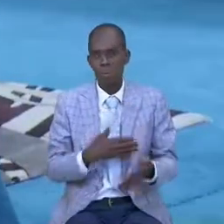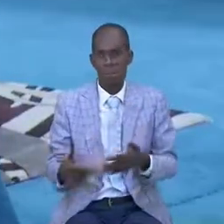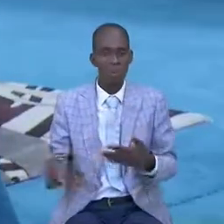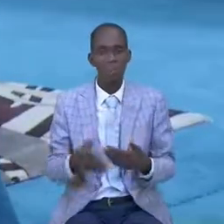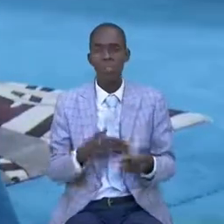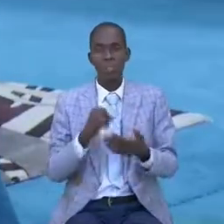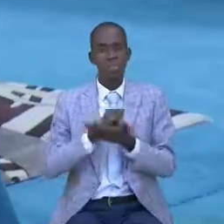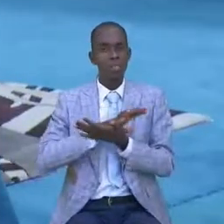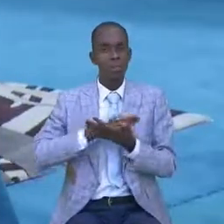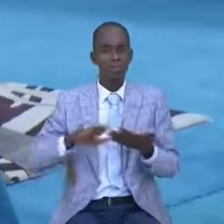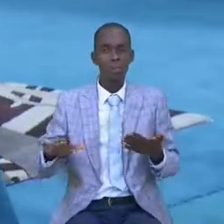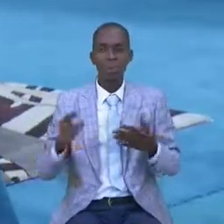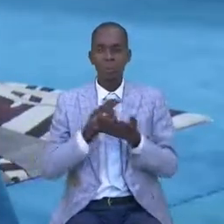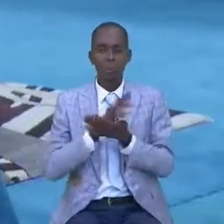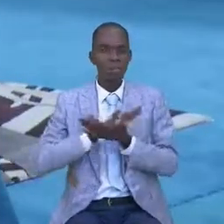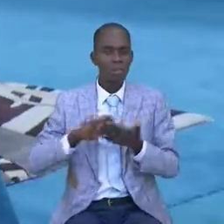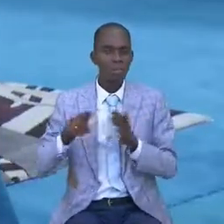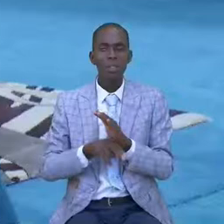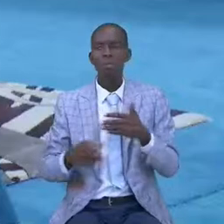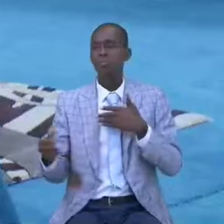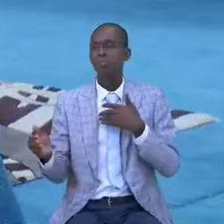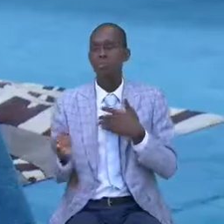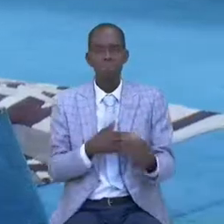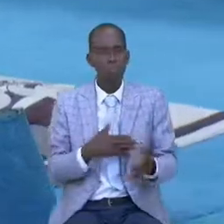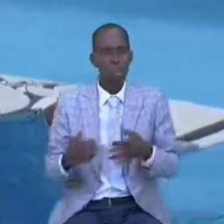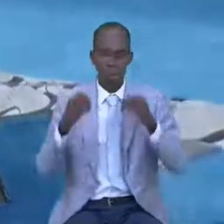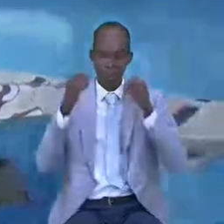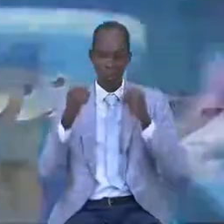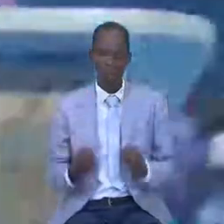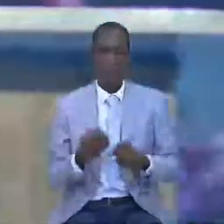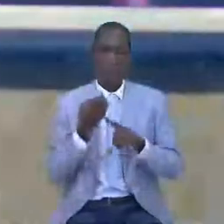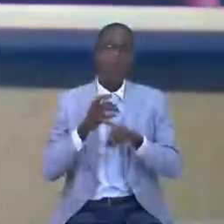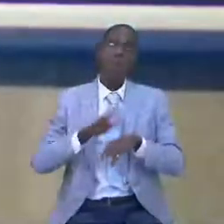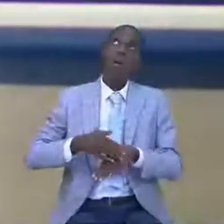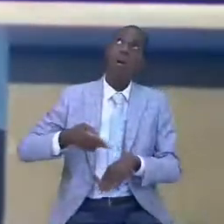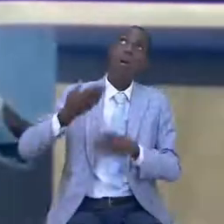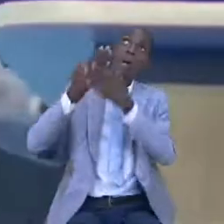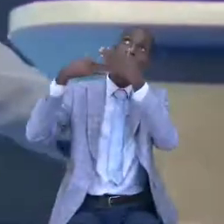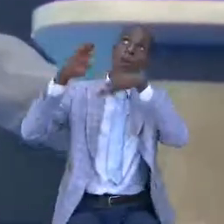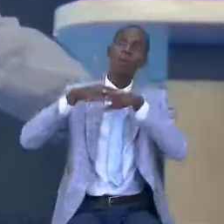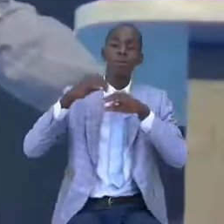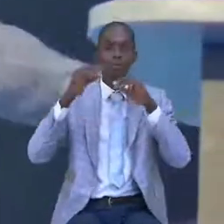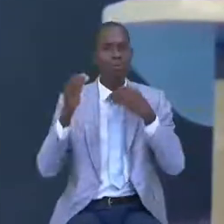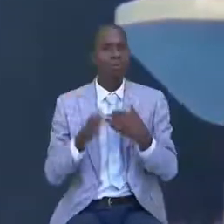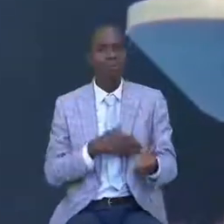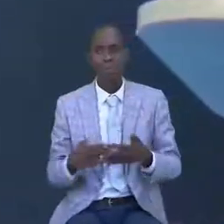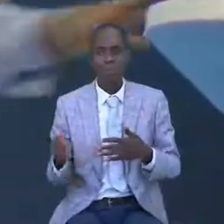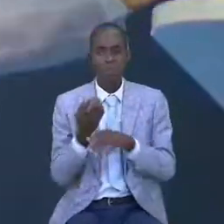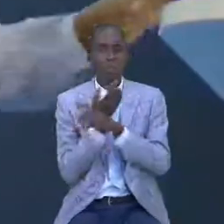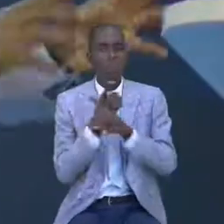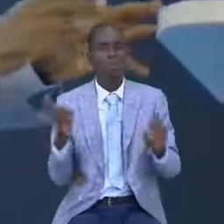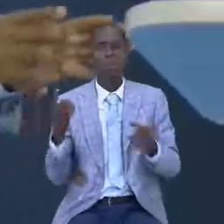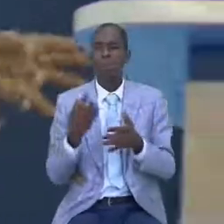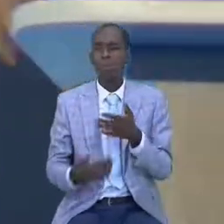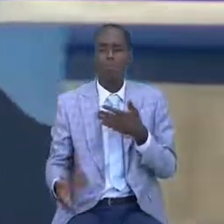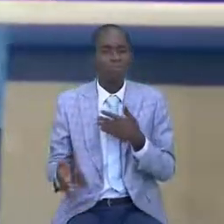miracles, tout ce que le salut et tout ce que la sanctification, la sainteté et tout ce que la puissance d'en